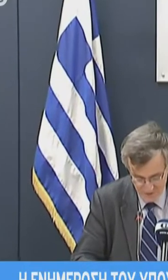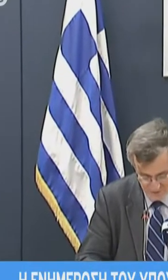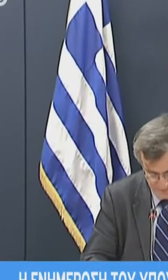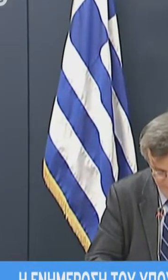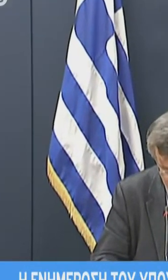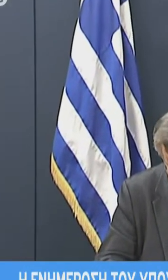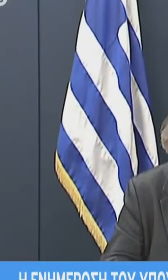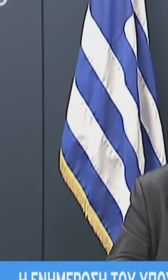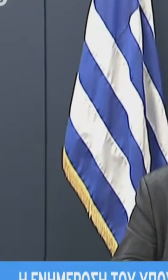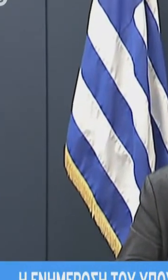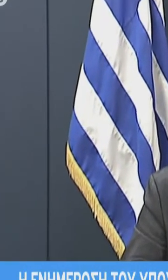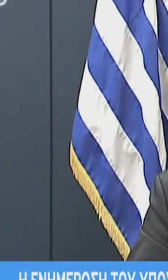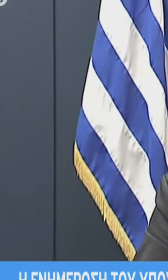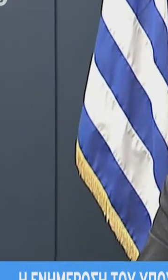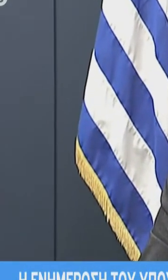Καλησπέρα σας.